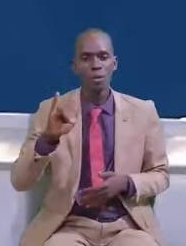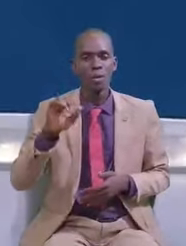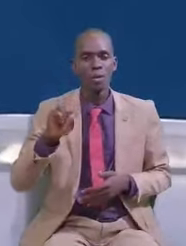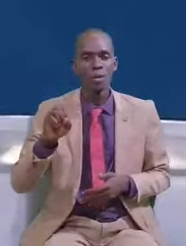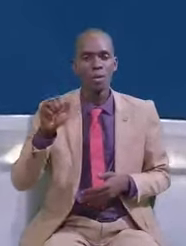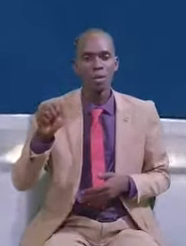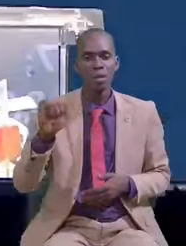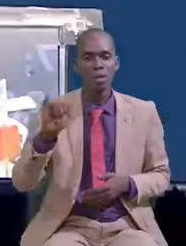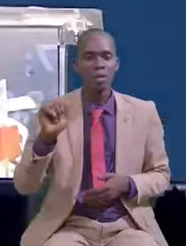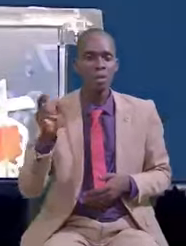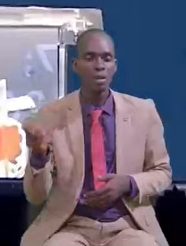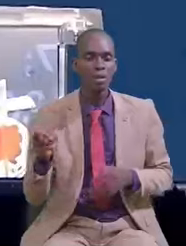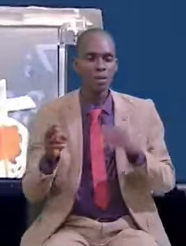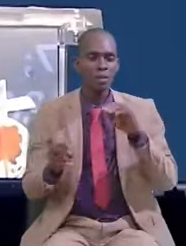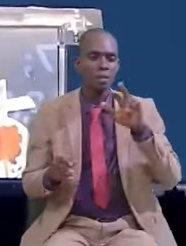4.